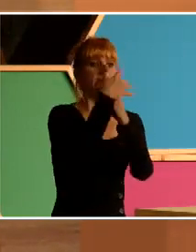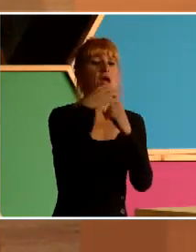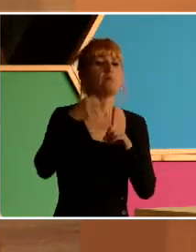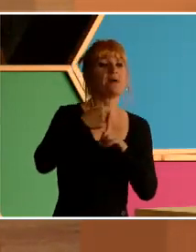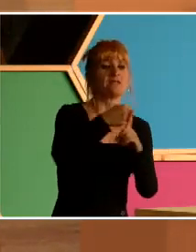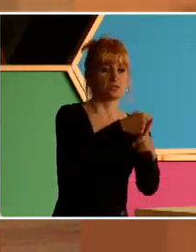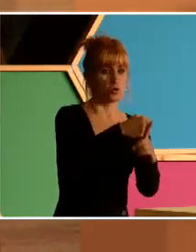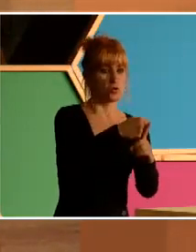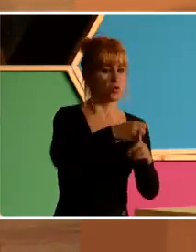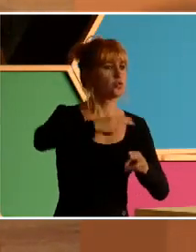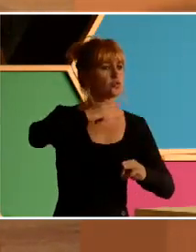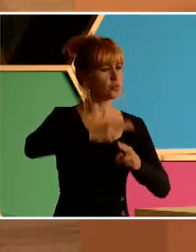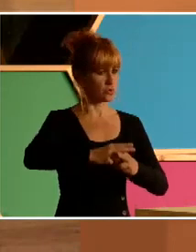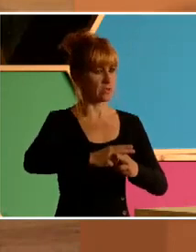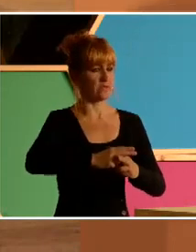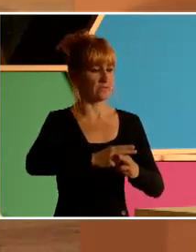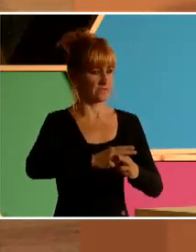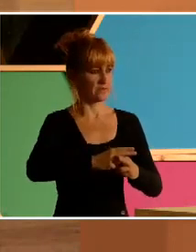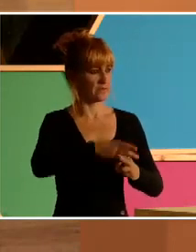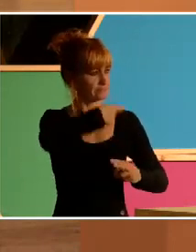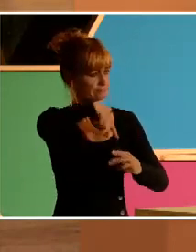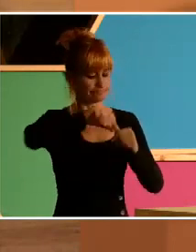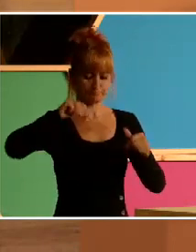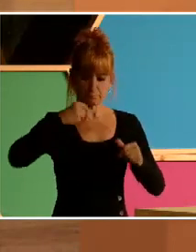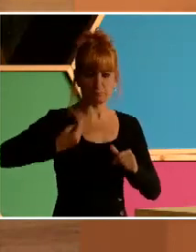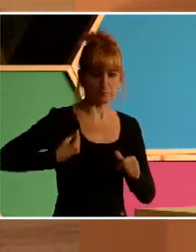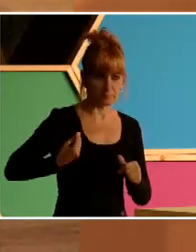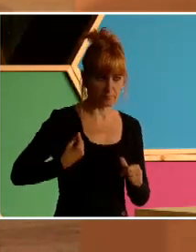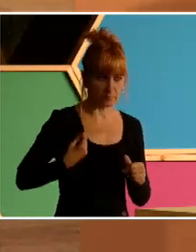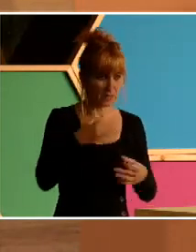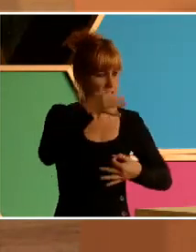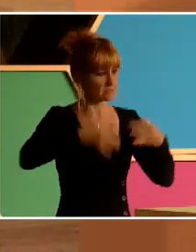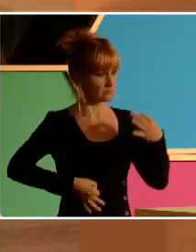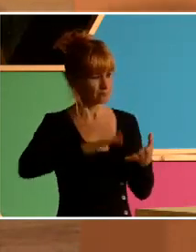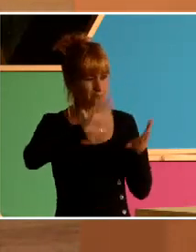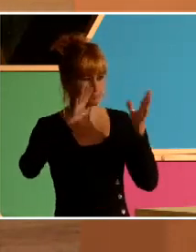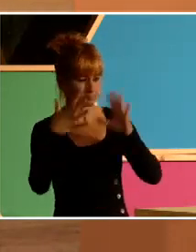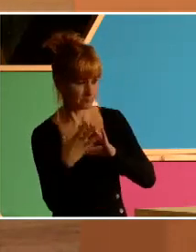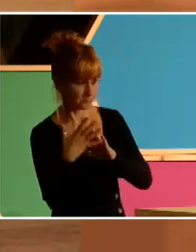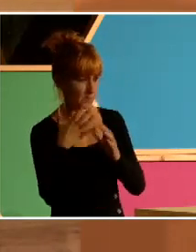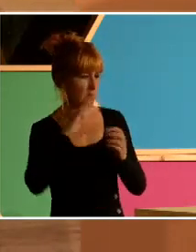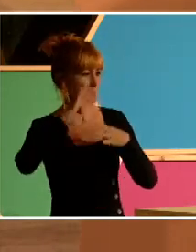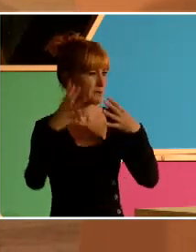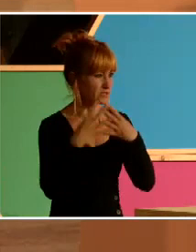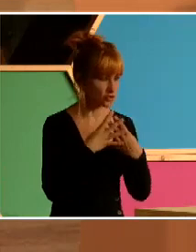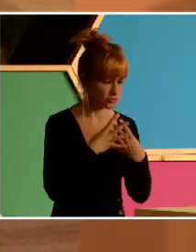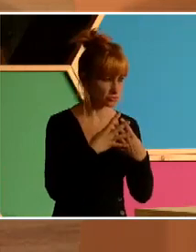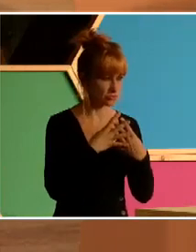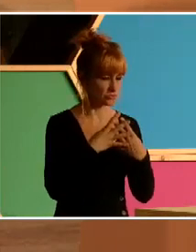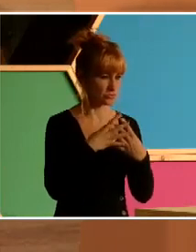desfermada, que s'ha exercit amb el que hem viscut de judicialització, de presons, de càrregues de l'1